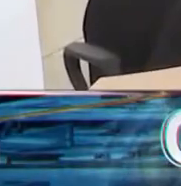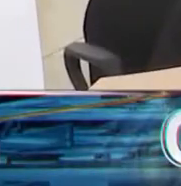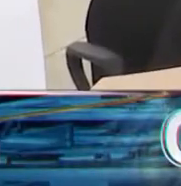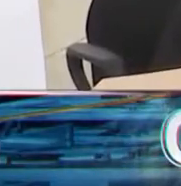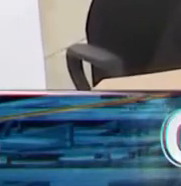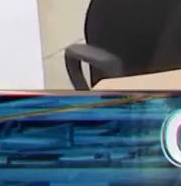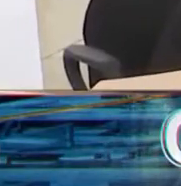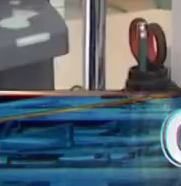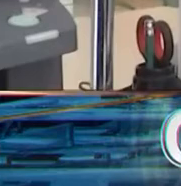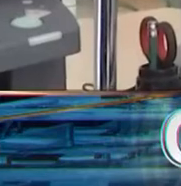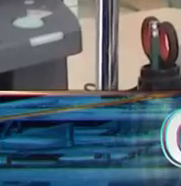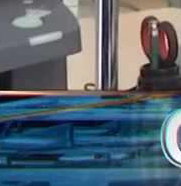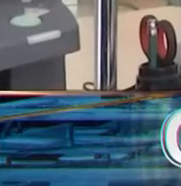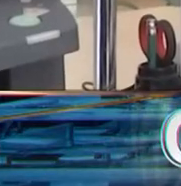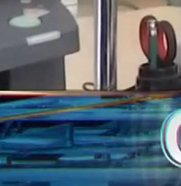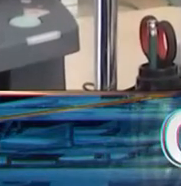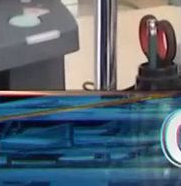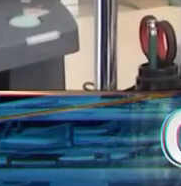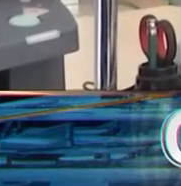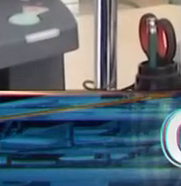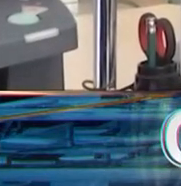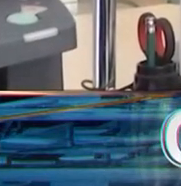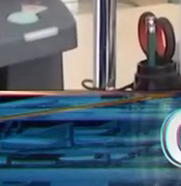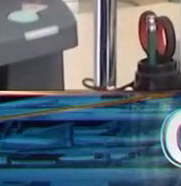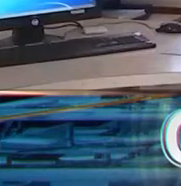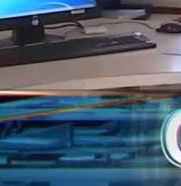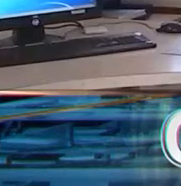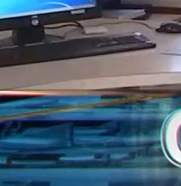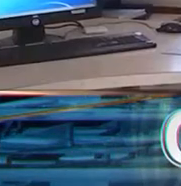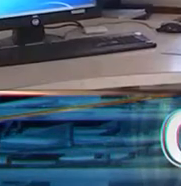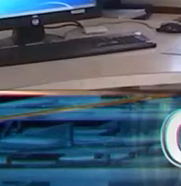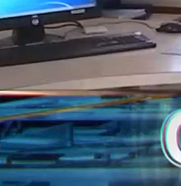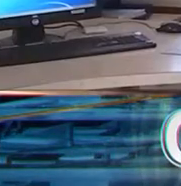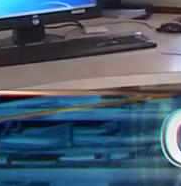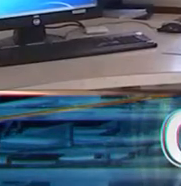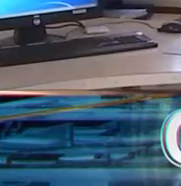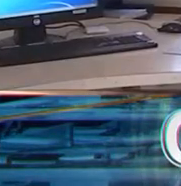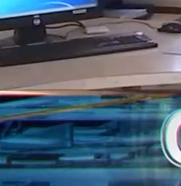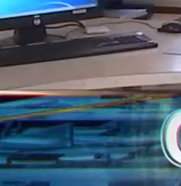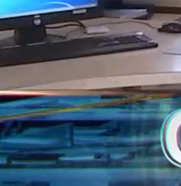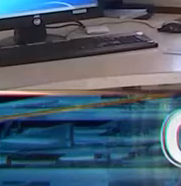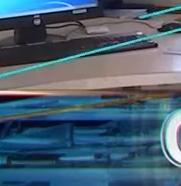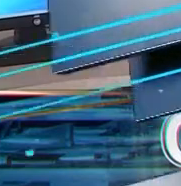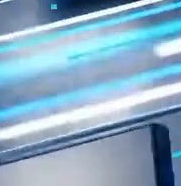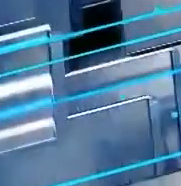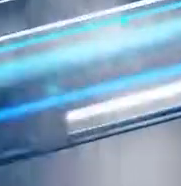Удобные услуги или смартфон в помощь? Услуги электронного правительства учат получать посредством мобильных приложений.